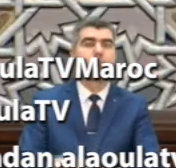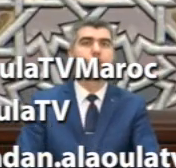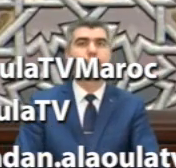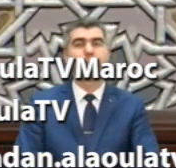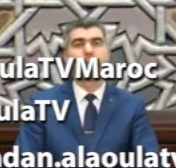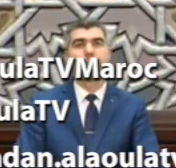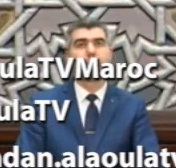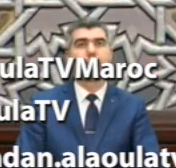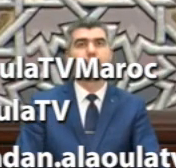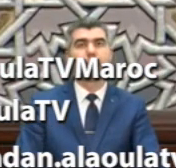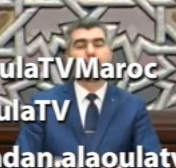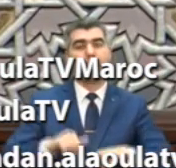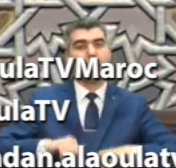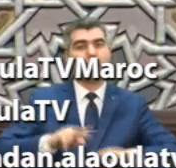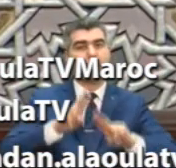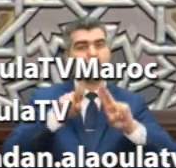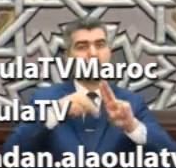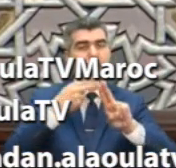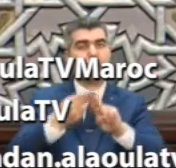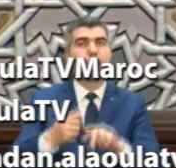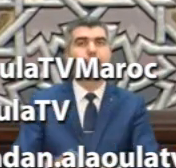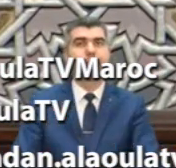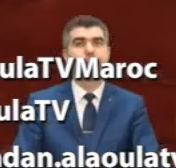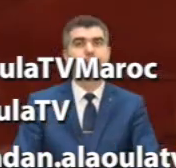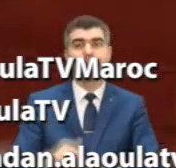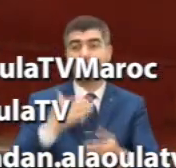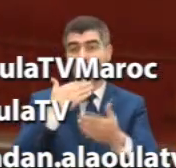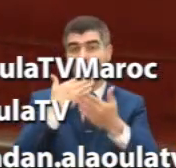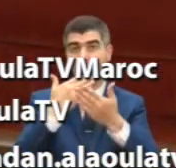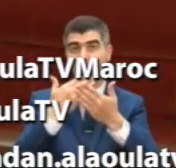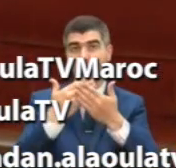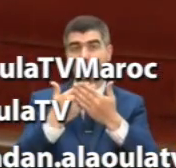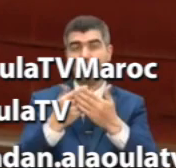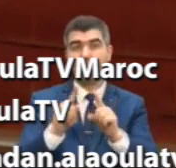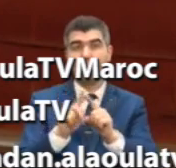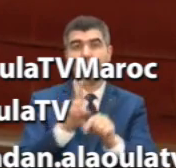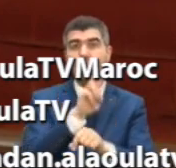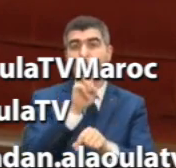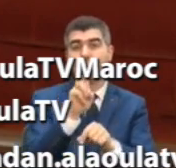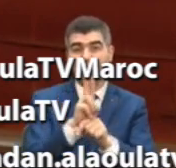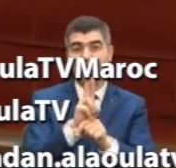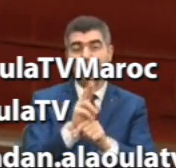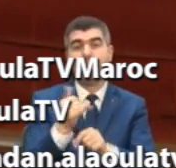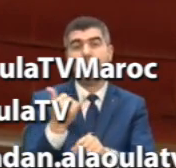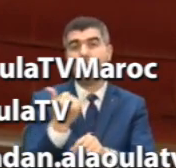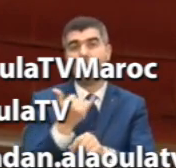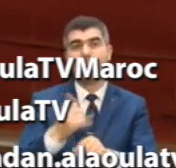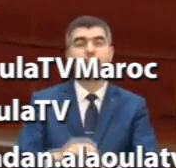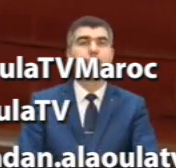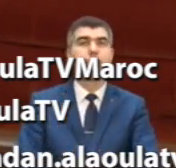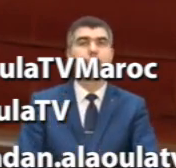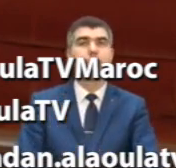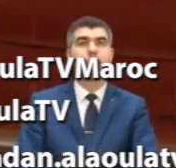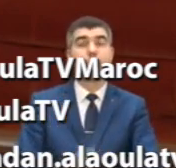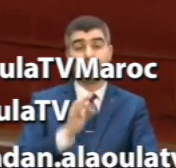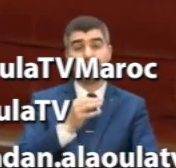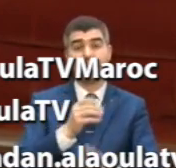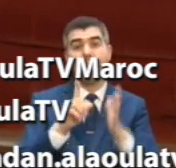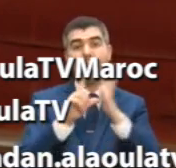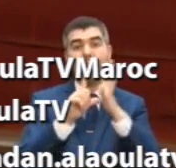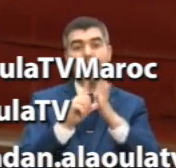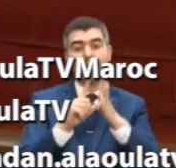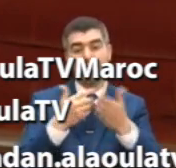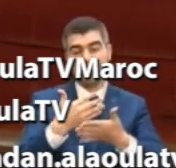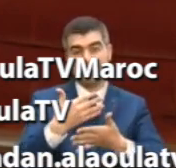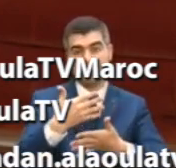شكرا. تفضلوا السيد. شكرا السيد النائب المحترم على تفضلكم بهذا السؤال. فعلا المرسوم ديال التعيين